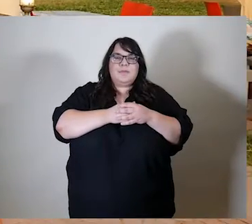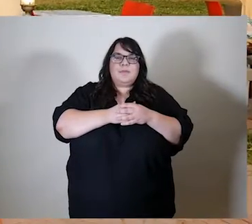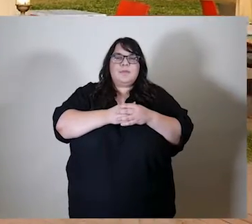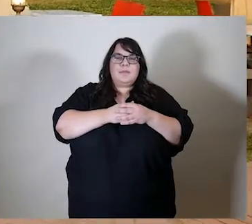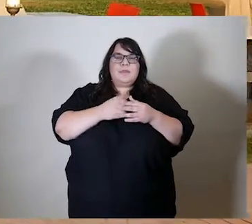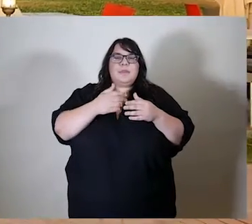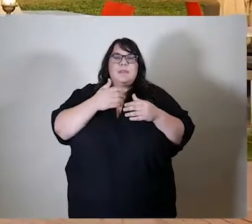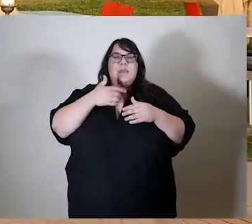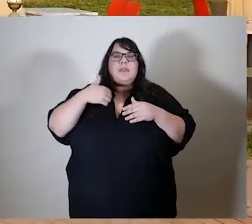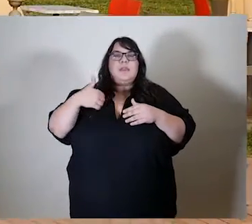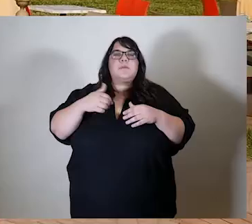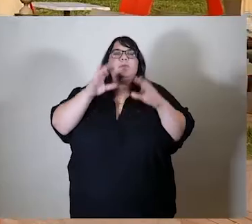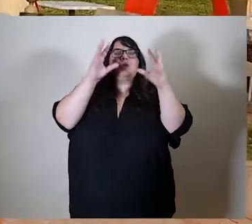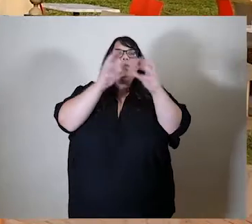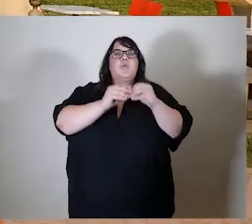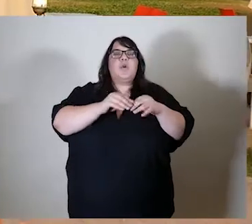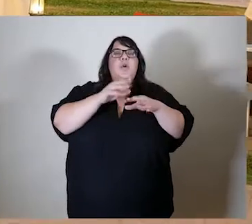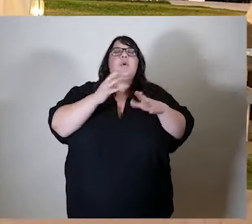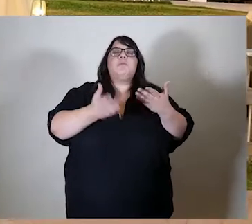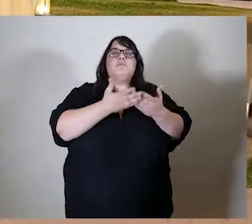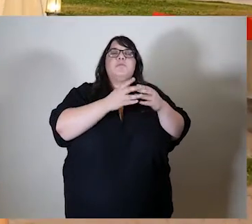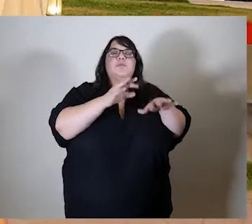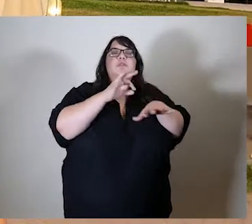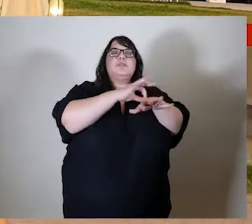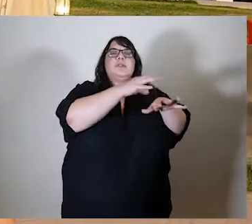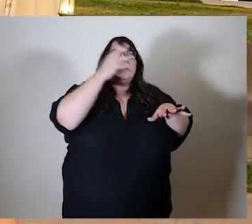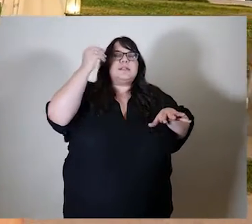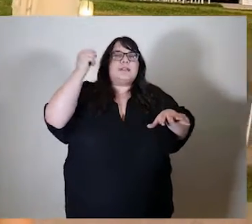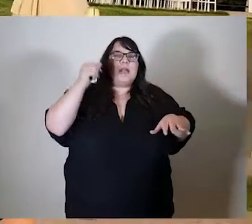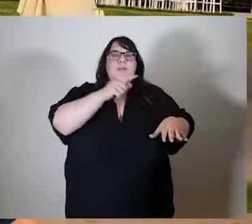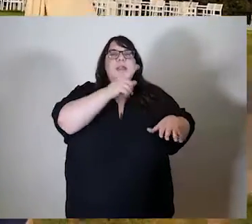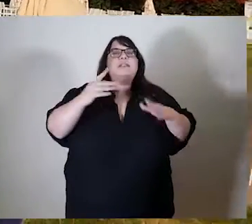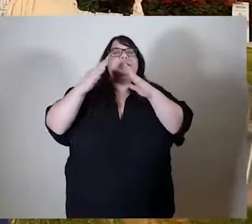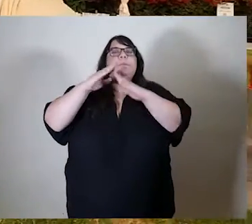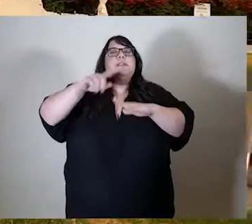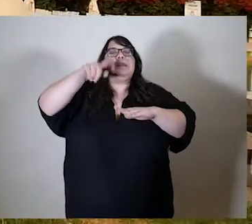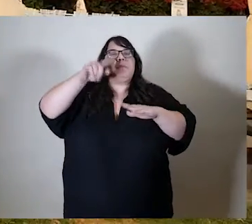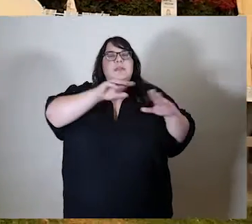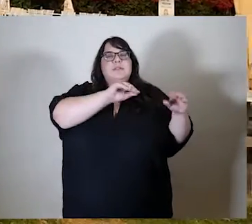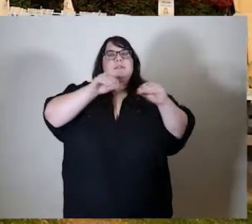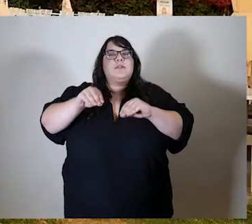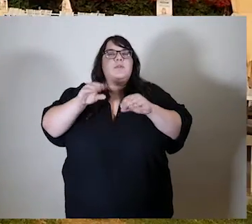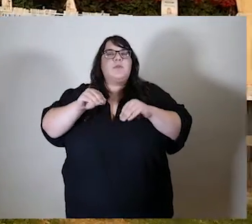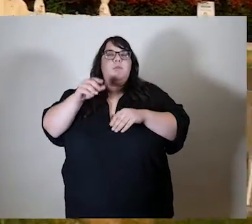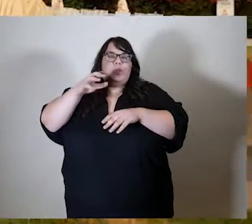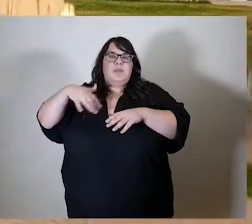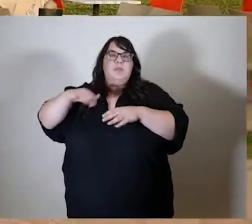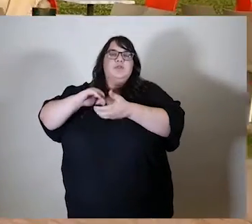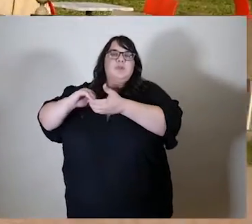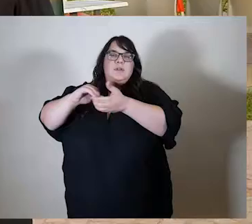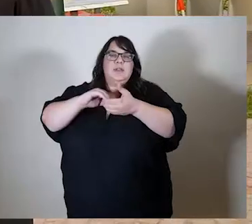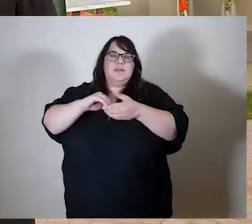Φροντίζουμε τους ηλικιωμένους μας, όπως επίσης και τους πάσχοντες από νόσο Αλσχάιμερ στο σπίτι ημέρας, στο χώρο της εταιρείας